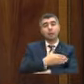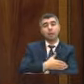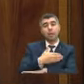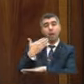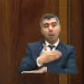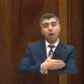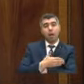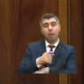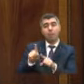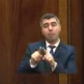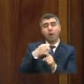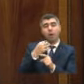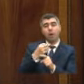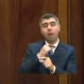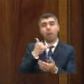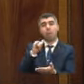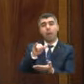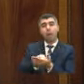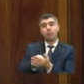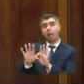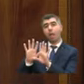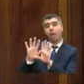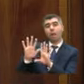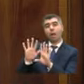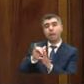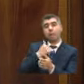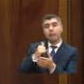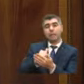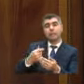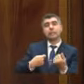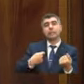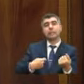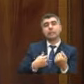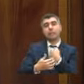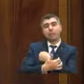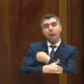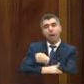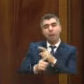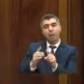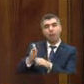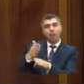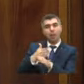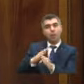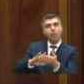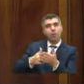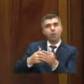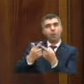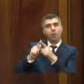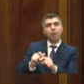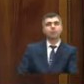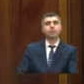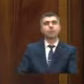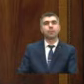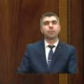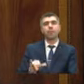العيش، بعدما توفيت العشرات من النساء في الصويرة من أجل حفنة الدقيق وقليل من السكر والزيت؟